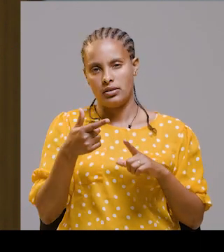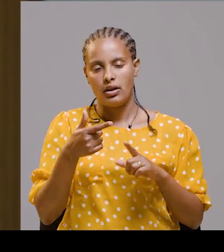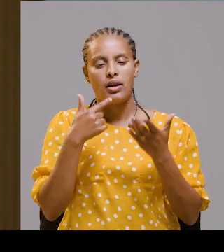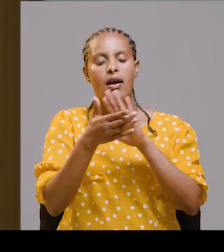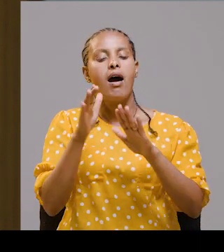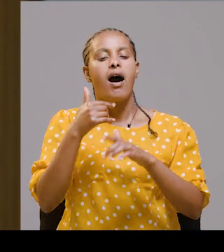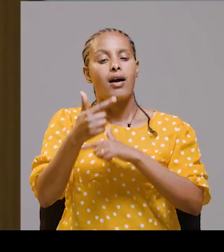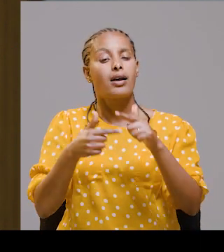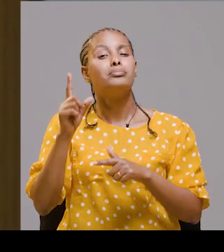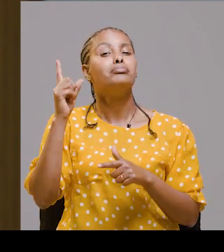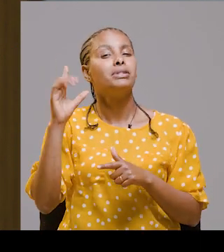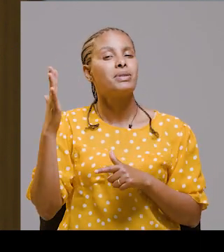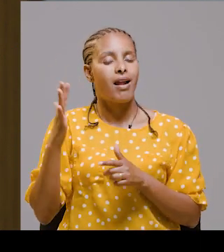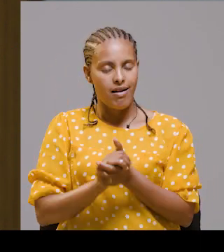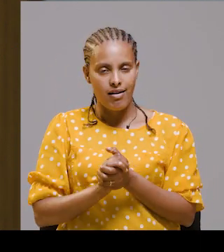ይሄ አካሄድ